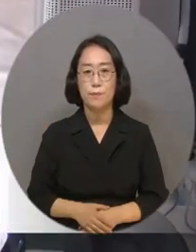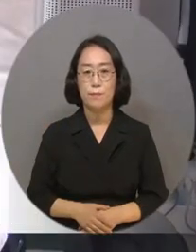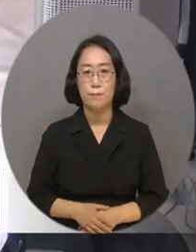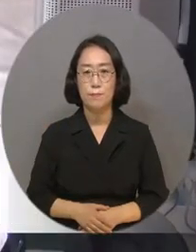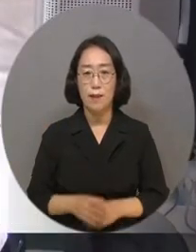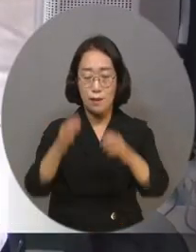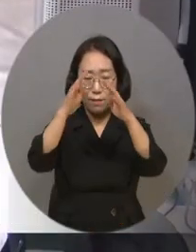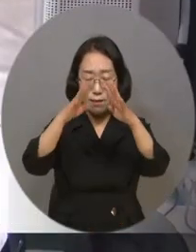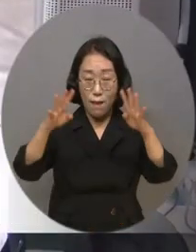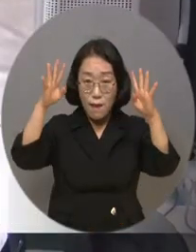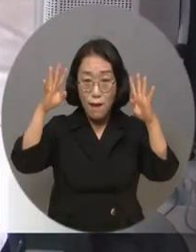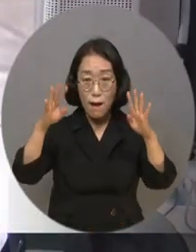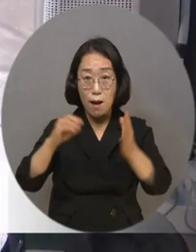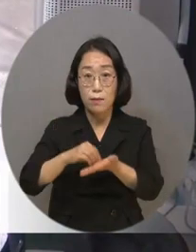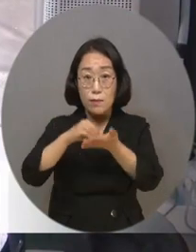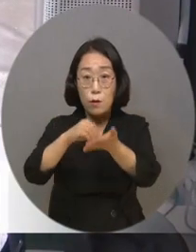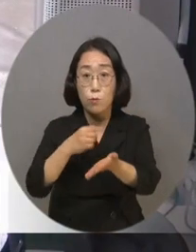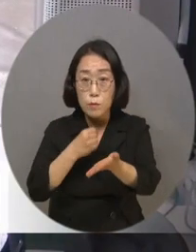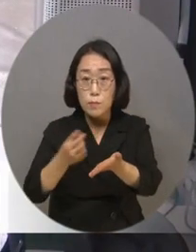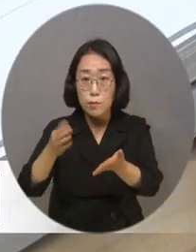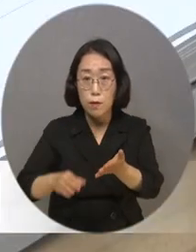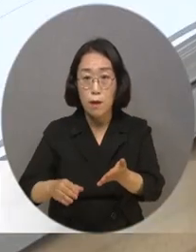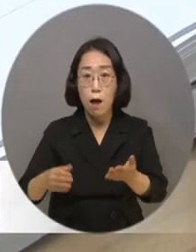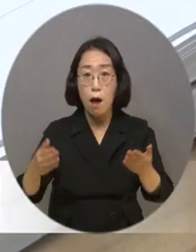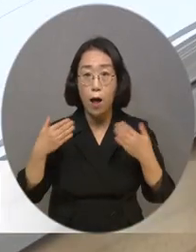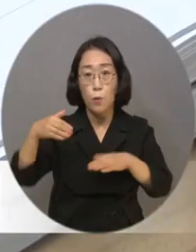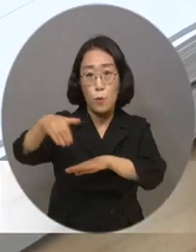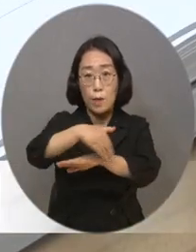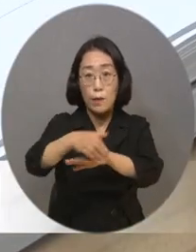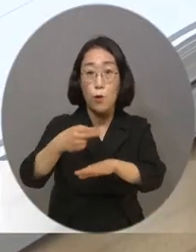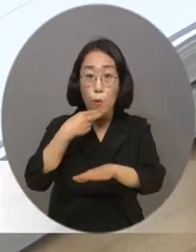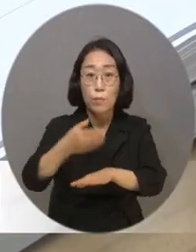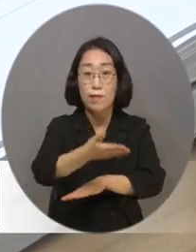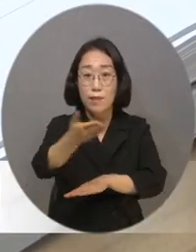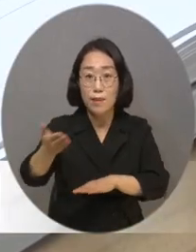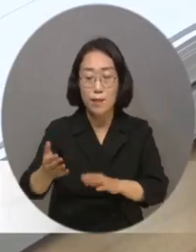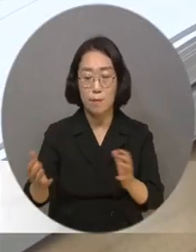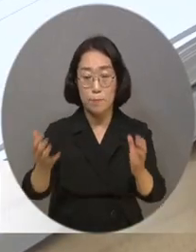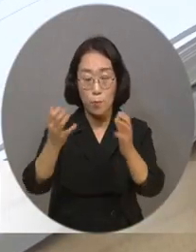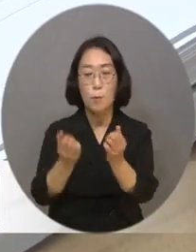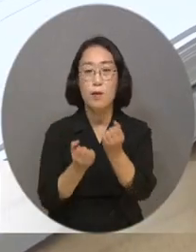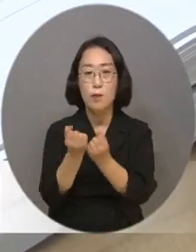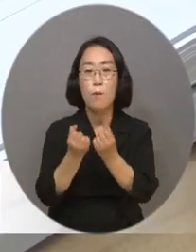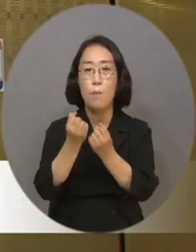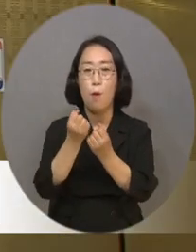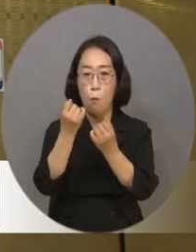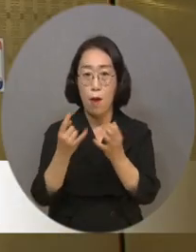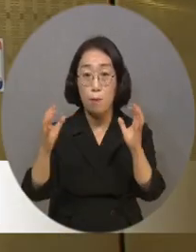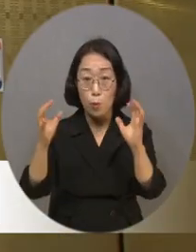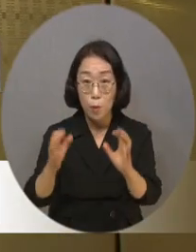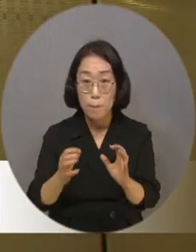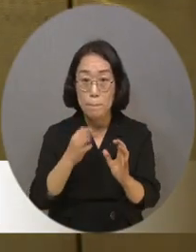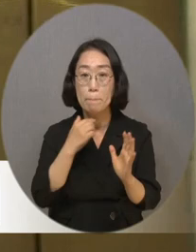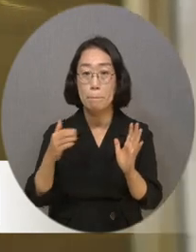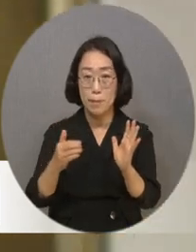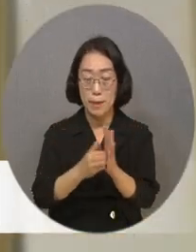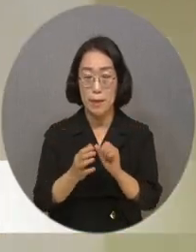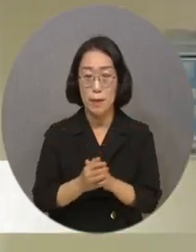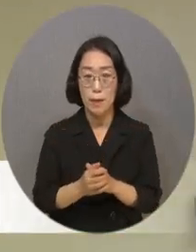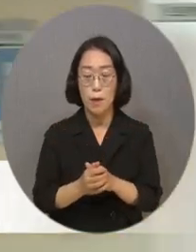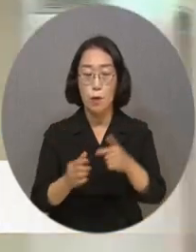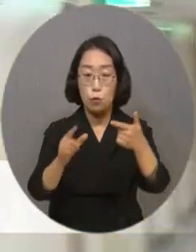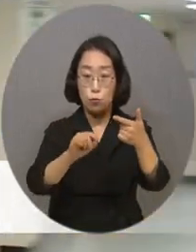대학 진학을 희망하는 학교 밖 청소년을 위한 입시 설명회와 맞춤형 상담이 진행됩니다. 여성가족부는 오는